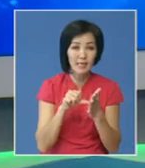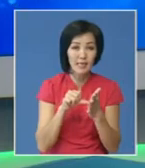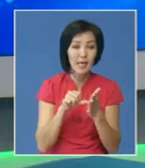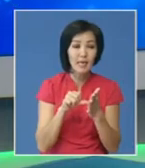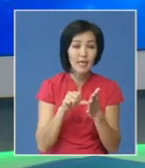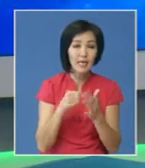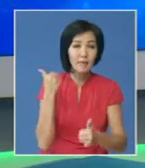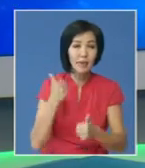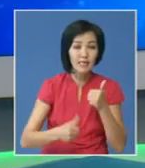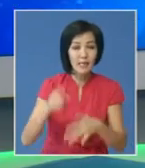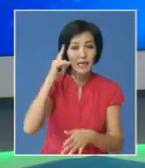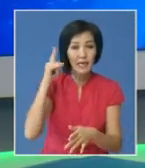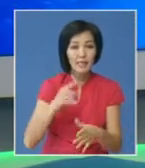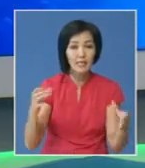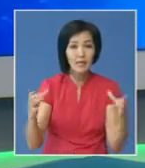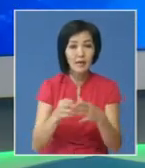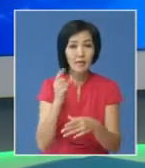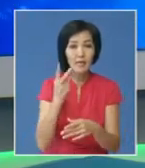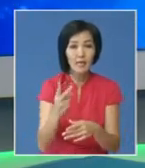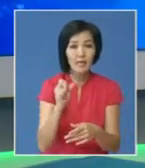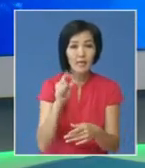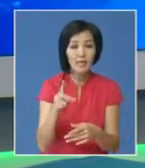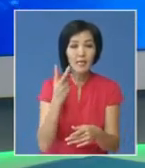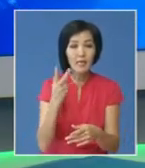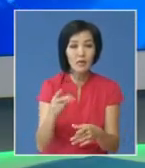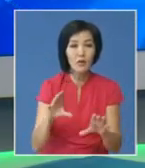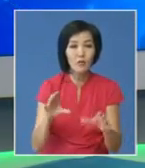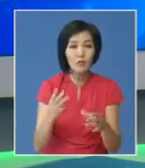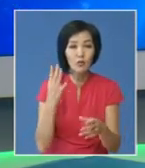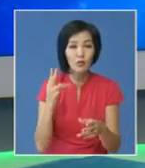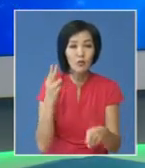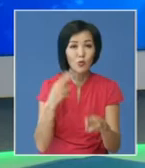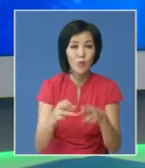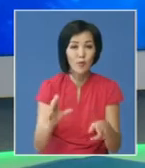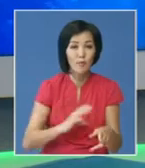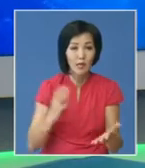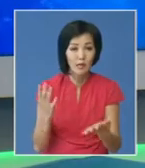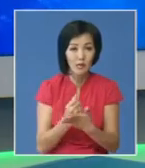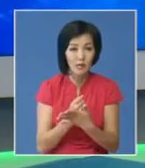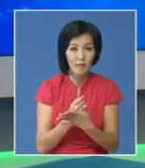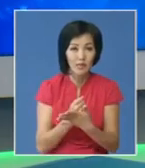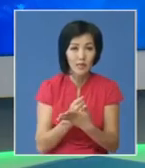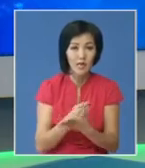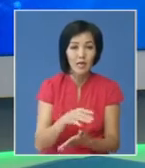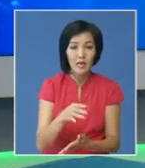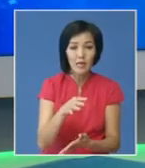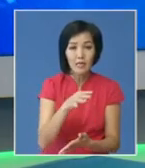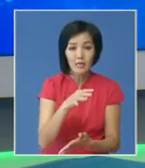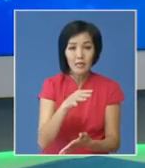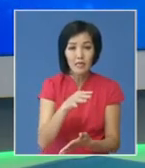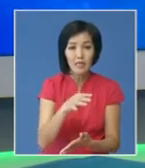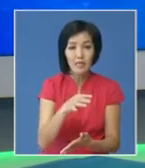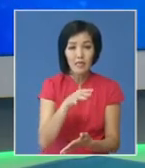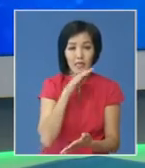Құрлықтық бәсекеде Қазақстан құрама командасы 2 алтын, 2 күміс және 4 қола медальді жеңіп алды. Жүлдегерлер қатарында Текелі